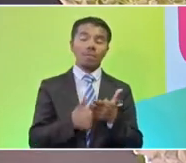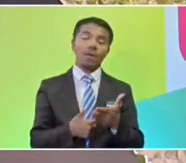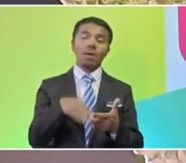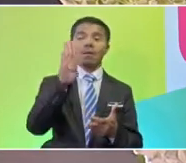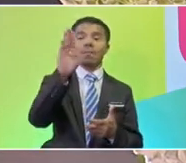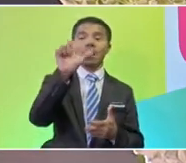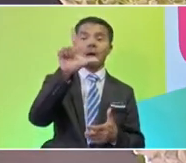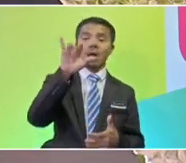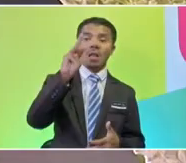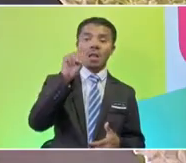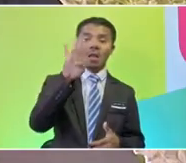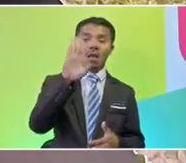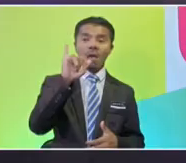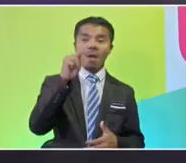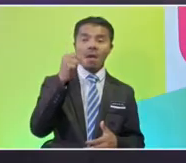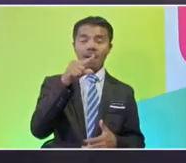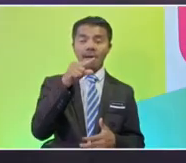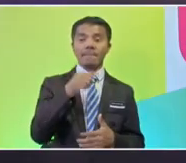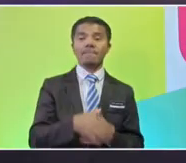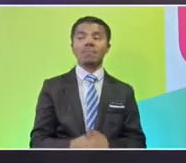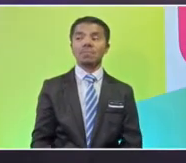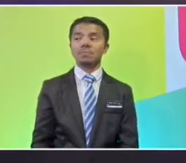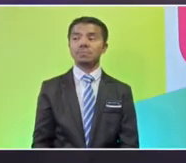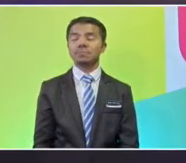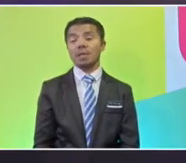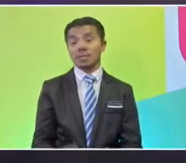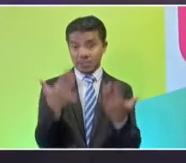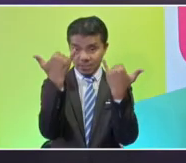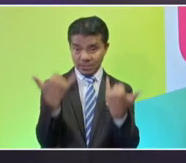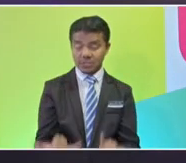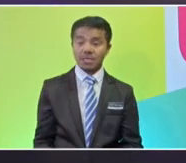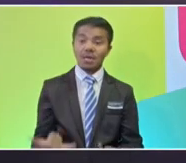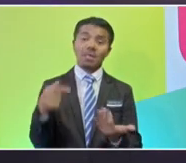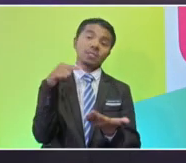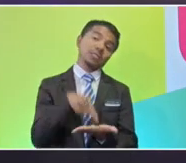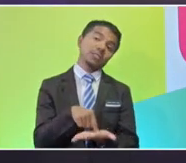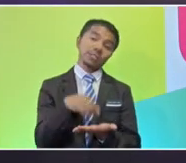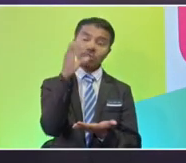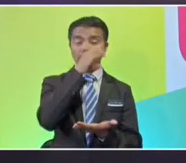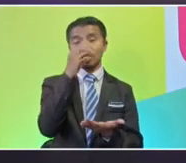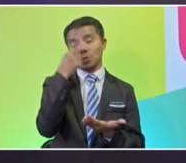belimbing Oke seterusnya Hanif cari buah-buah yang berwarna merah merah